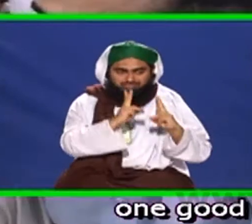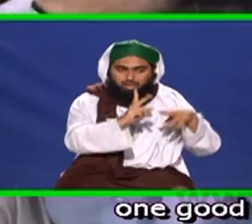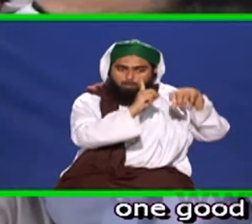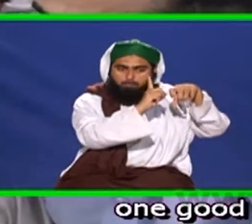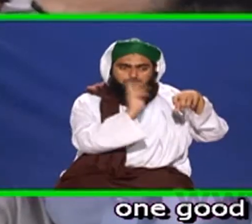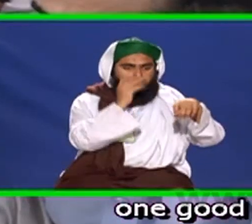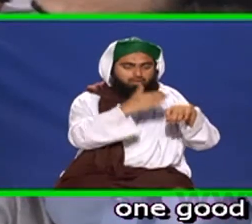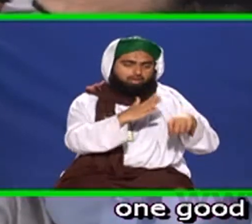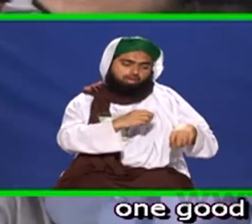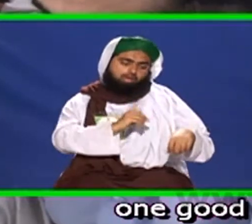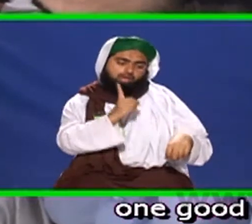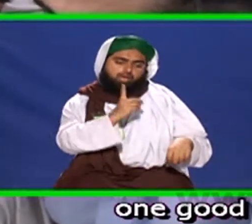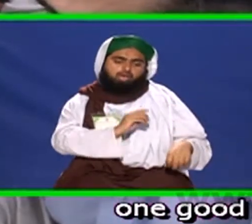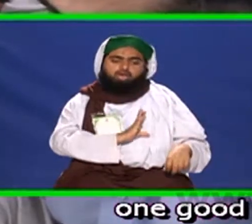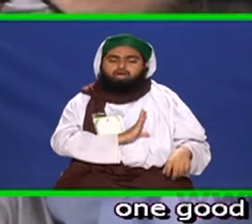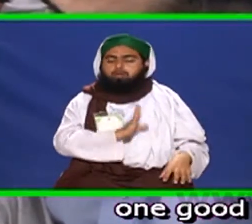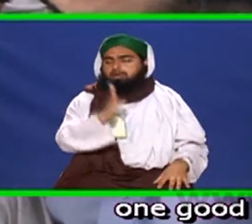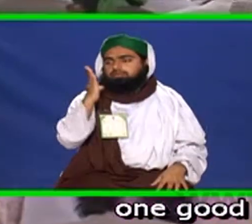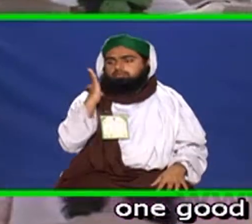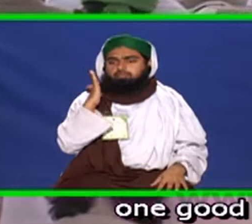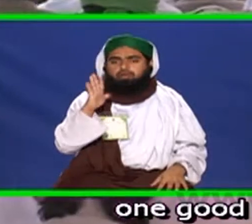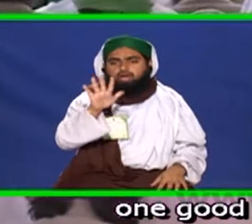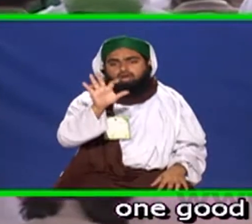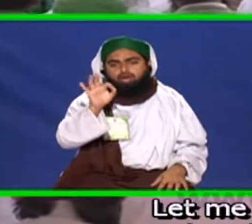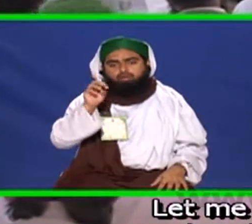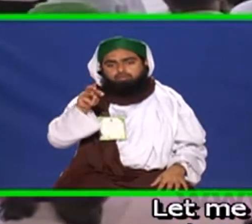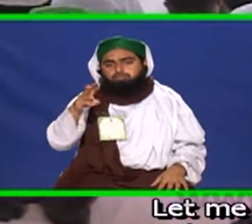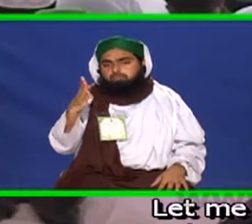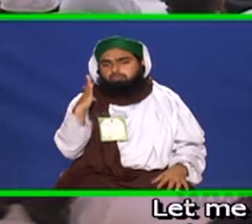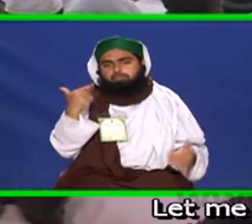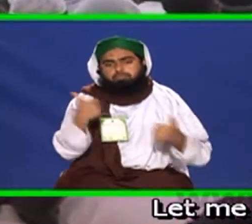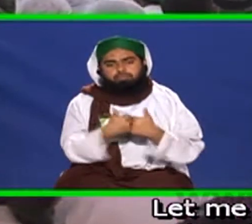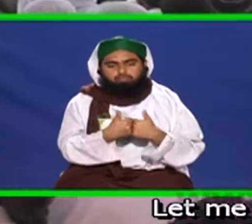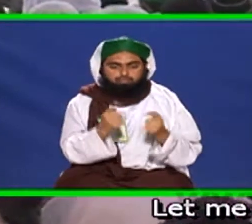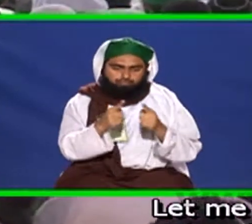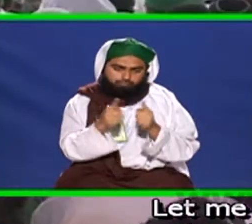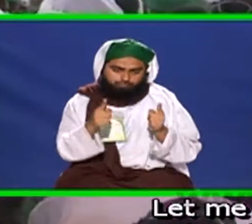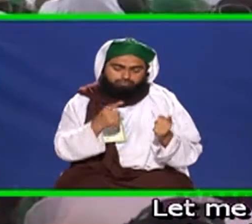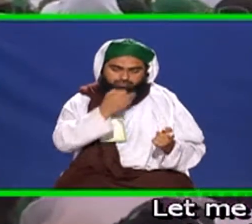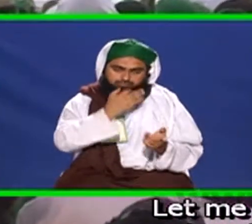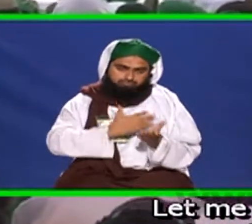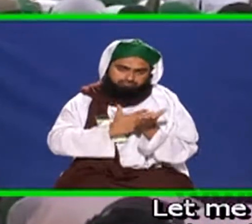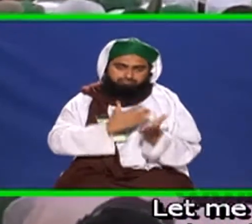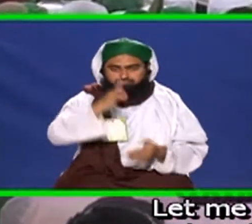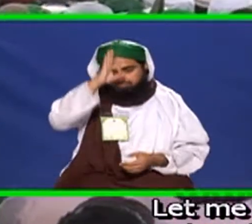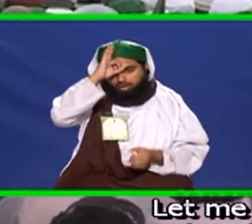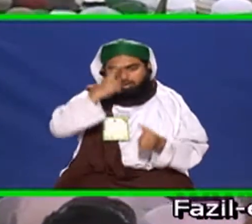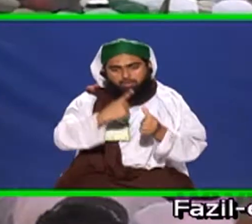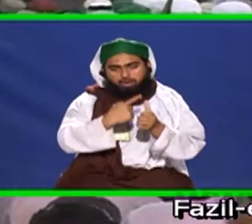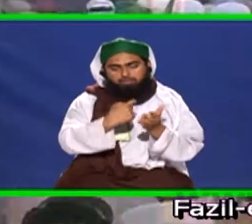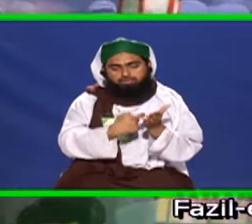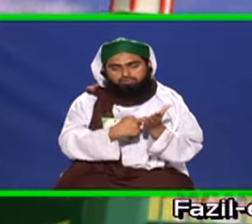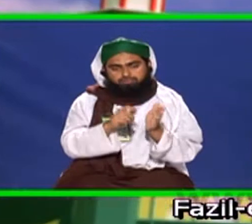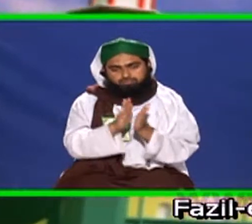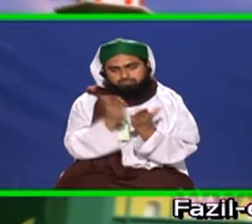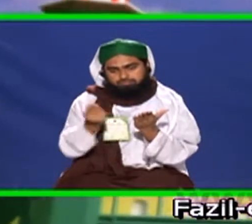میں 1 نیکی کی 50,000 نیکی. اب 1 لاکھ اور 50,000 کا فرق میں عرض کر دوں. اعلیٰ